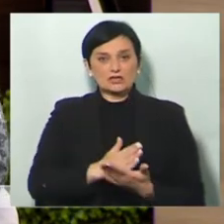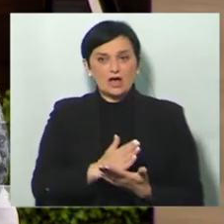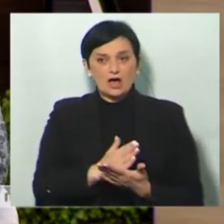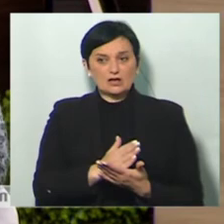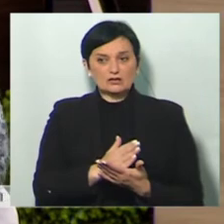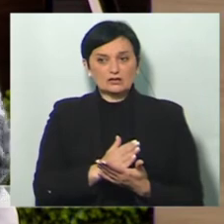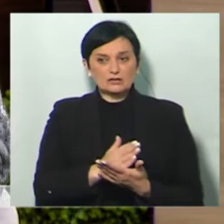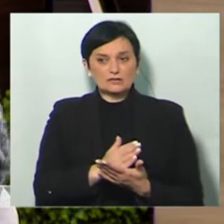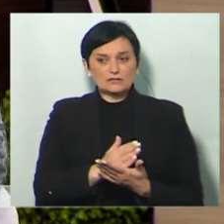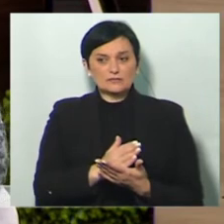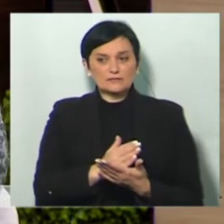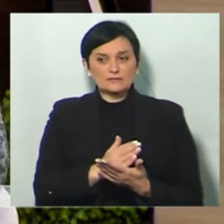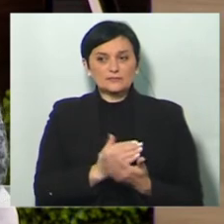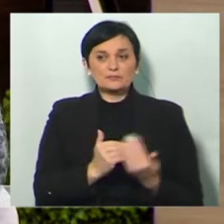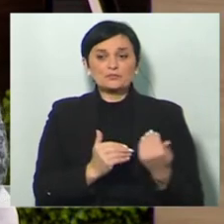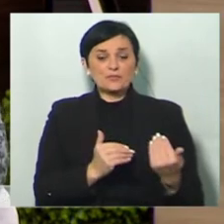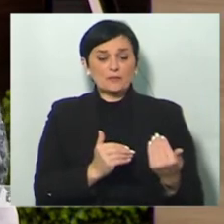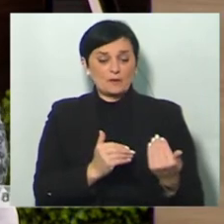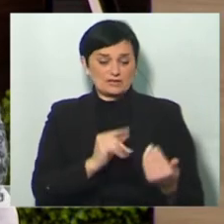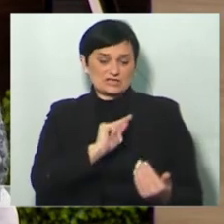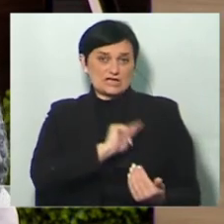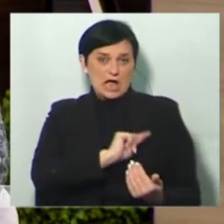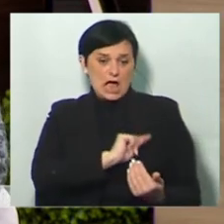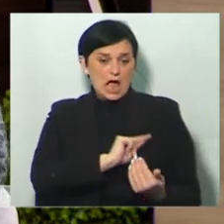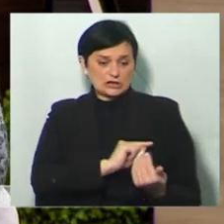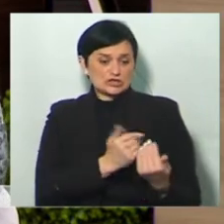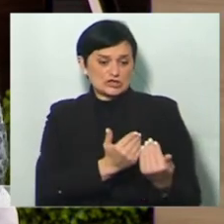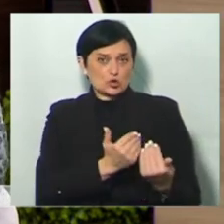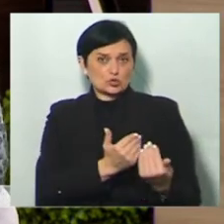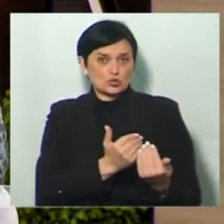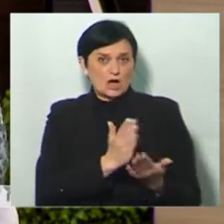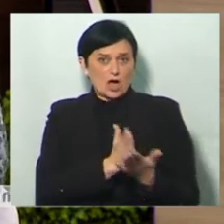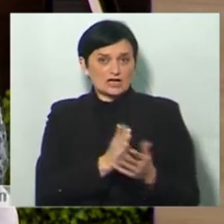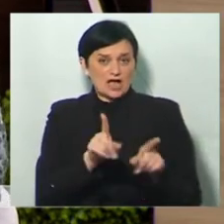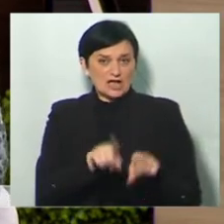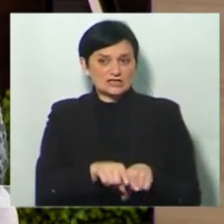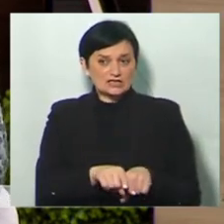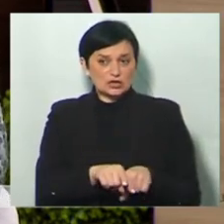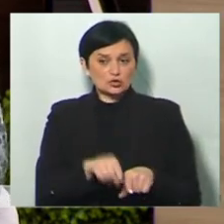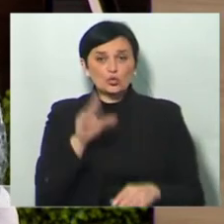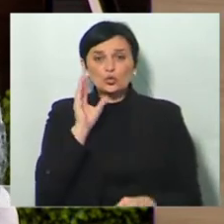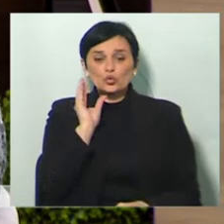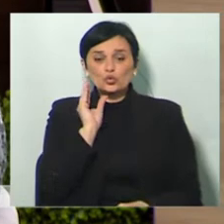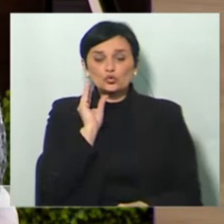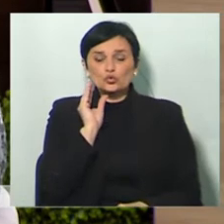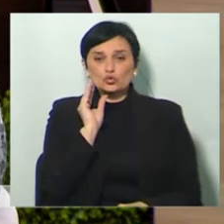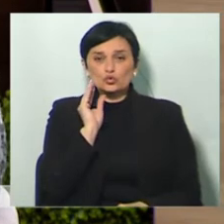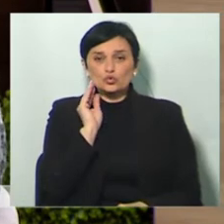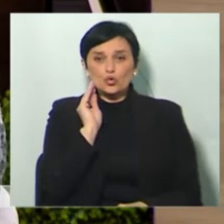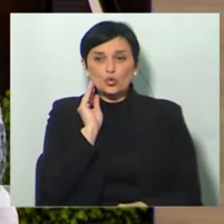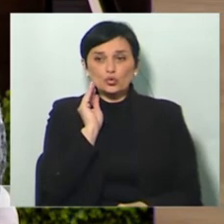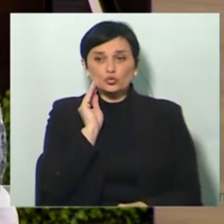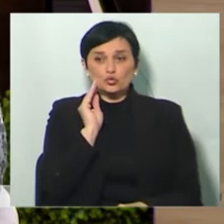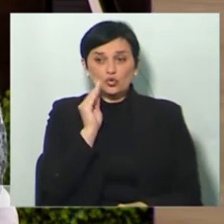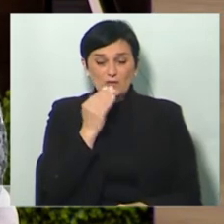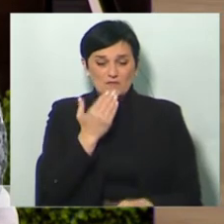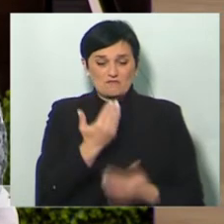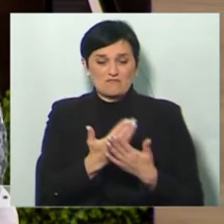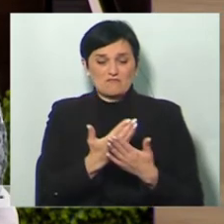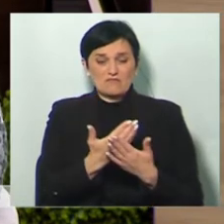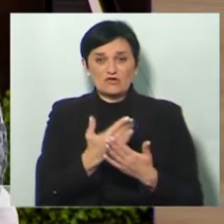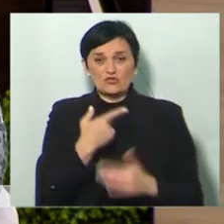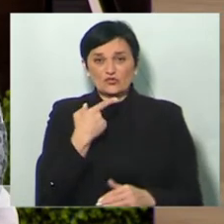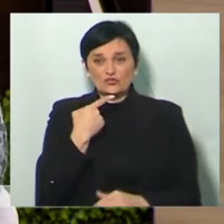Hot, cât mișii, xasiet obrivi momente iesetia. Rodesat, coaft,